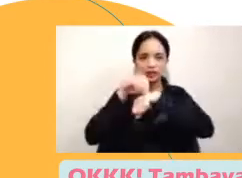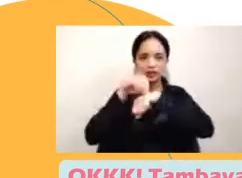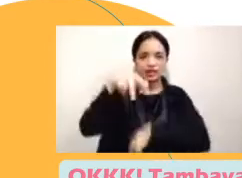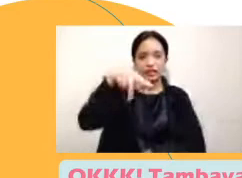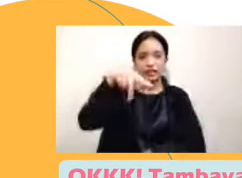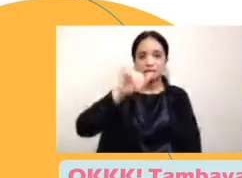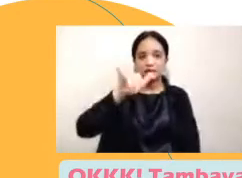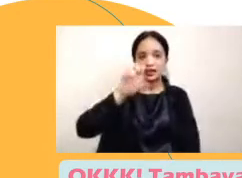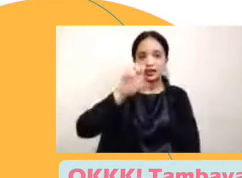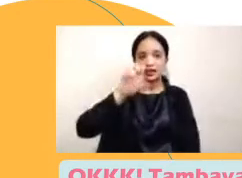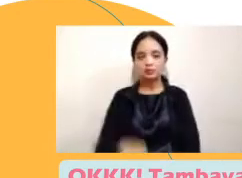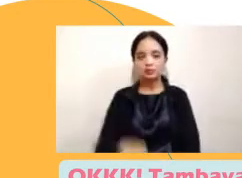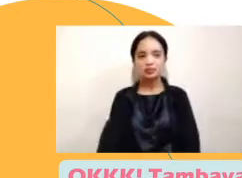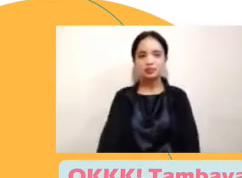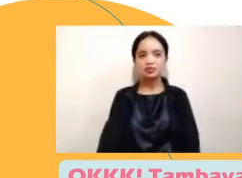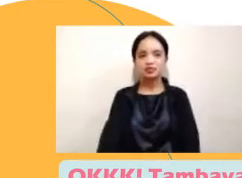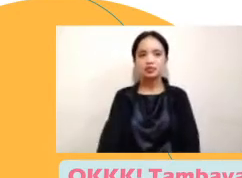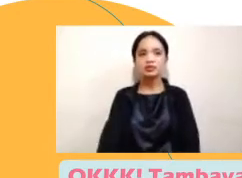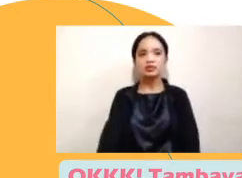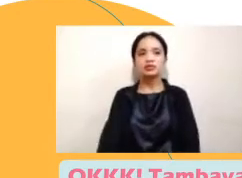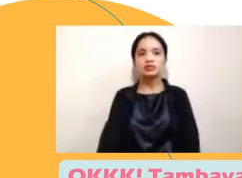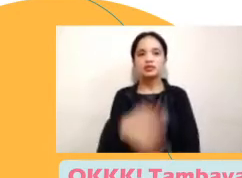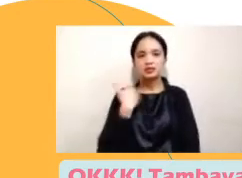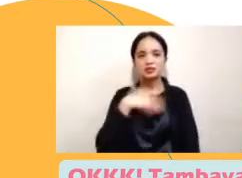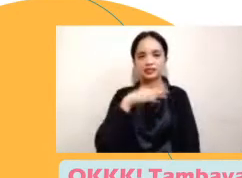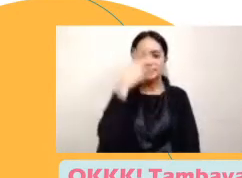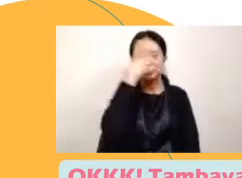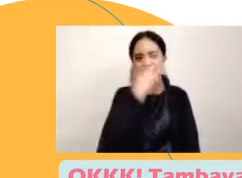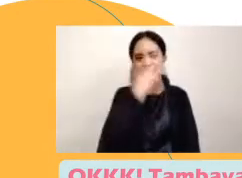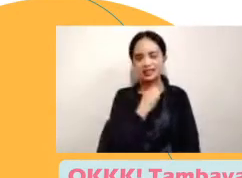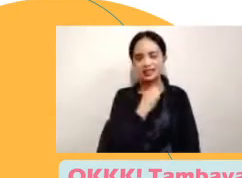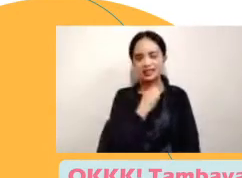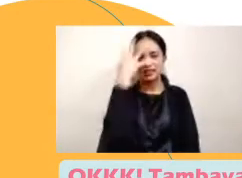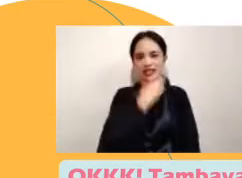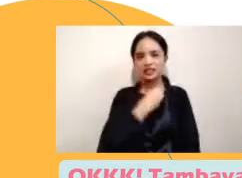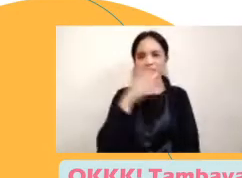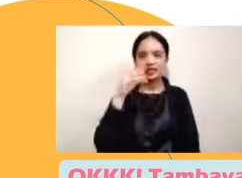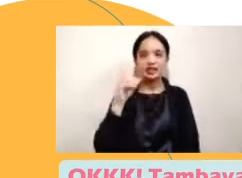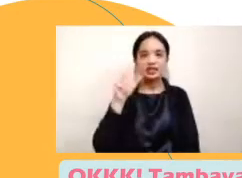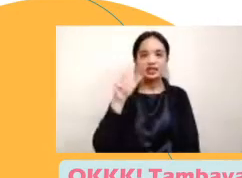Tuyo. Pagsugpo. Ang ganda. Ang ganda. Dayo.